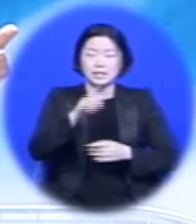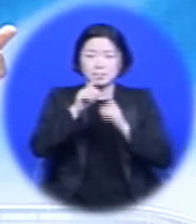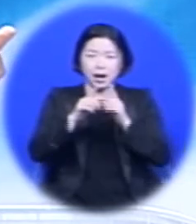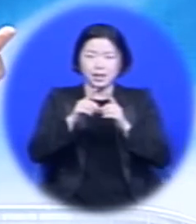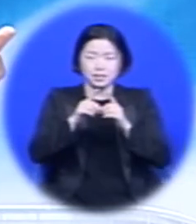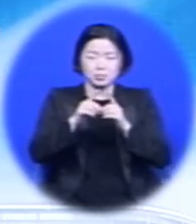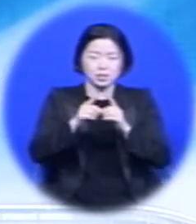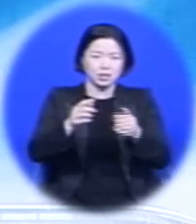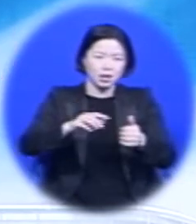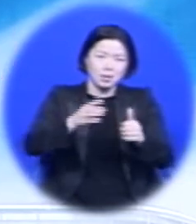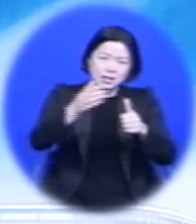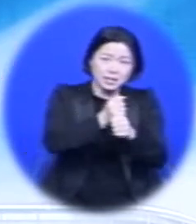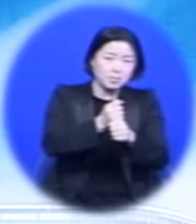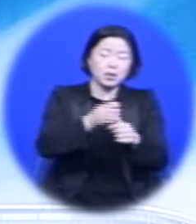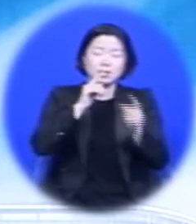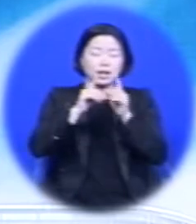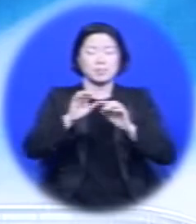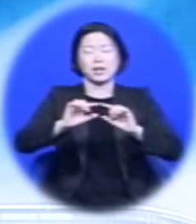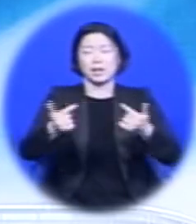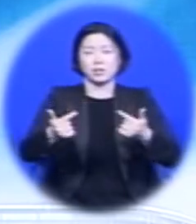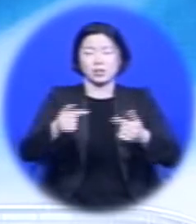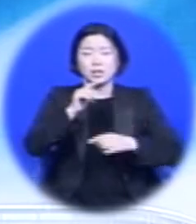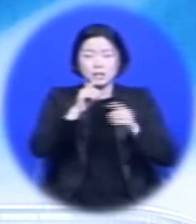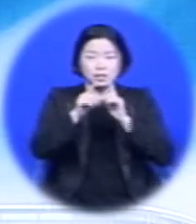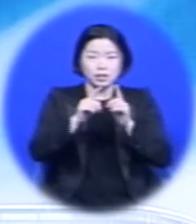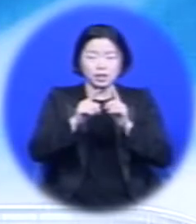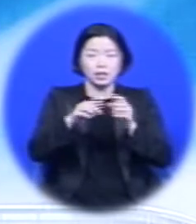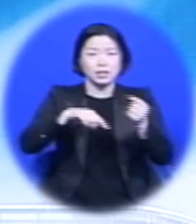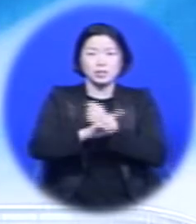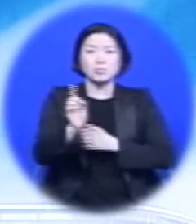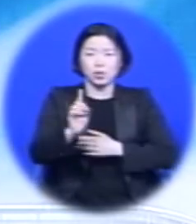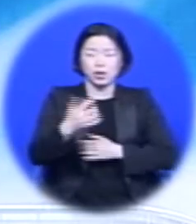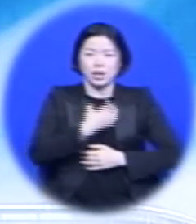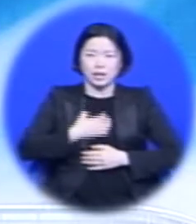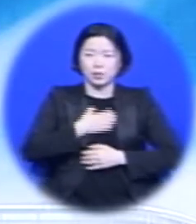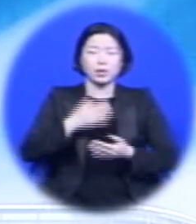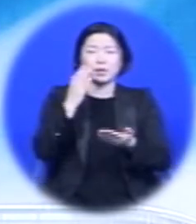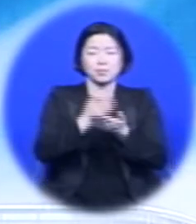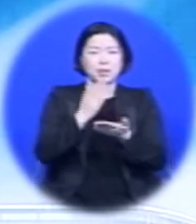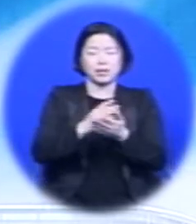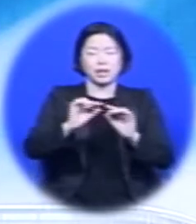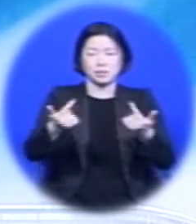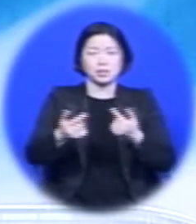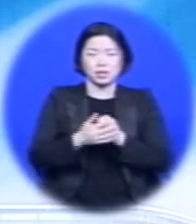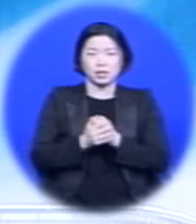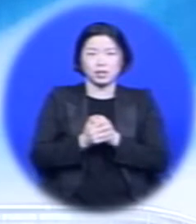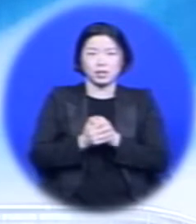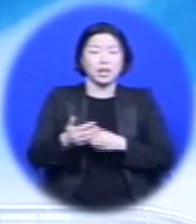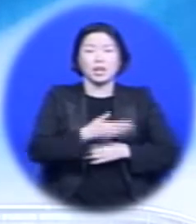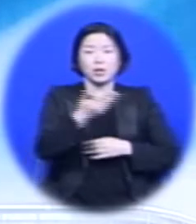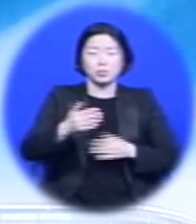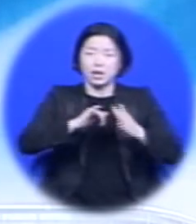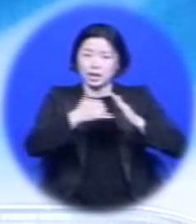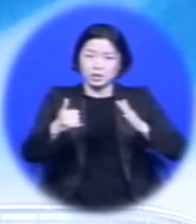살으라 그런 뜻입니다. 이렇게 말씀하시는 이유는 우리를 괴롭게 하려고 하는 게 아닙니다. 여러분,